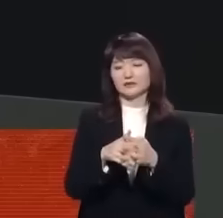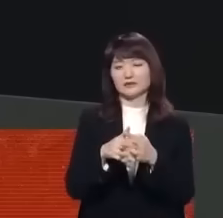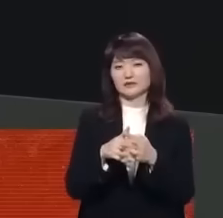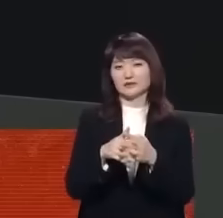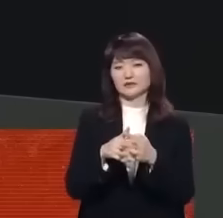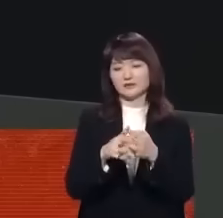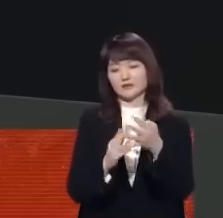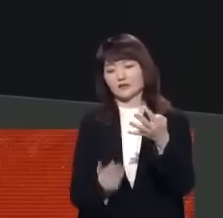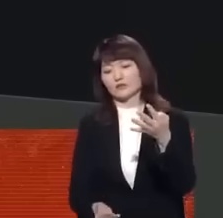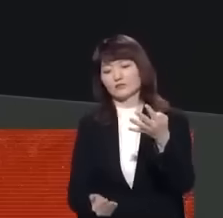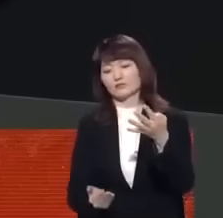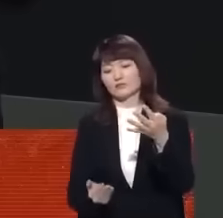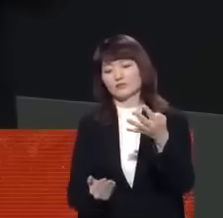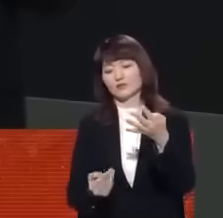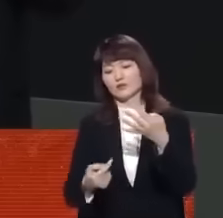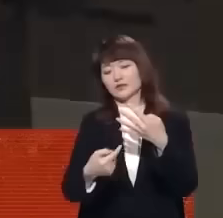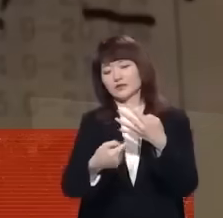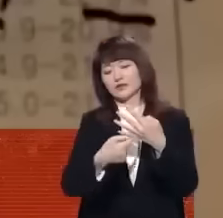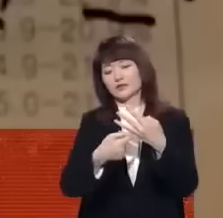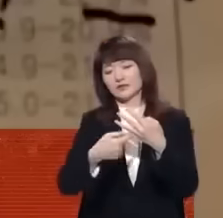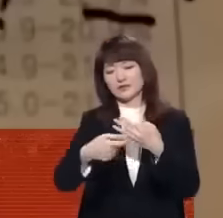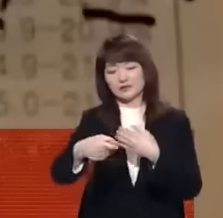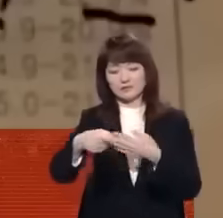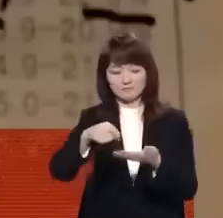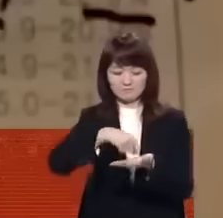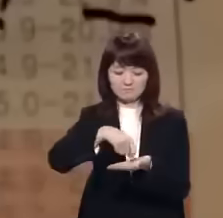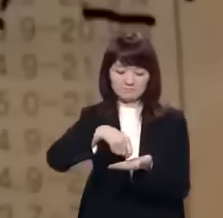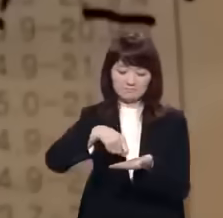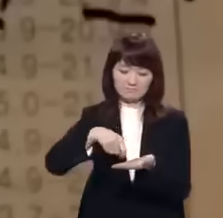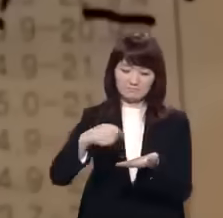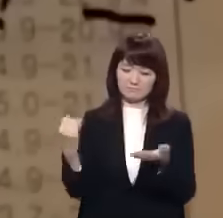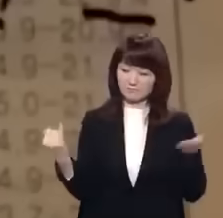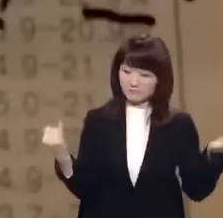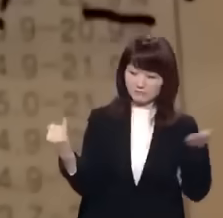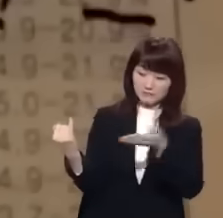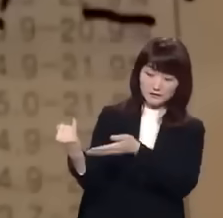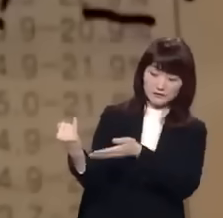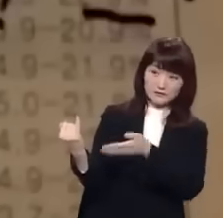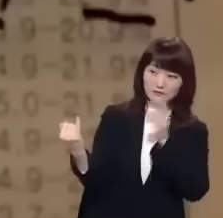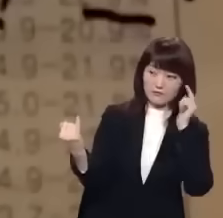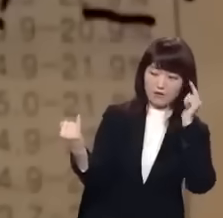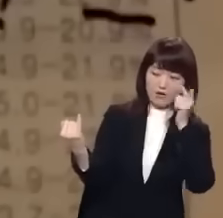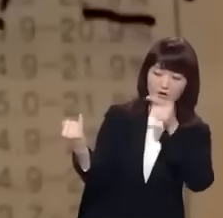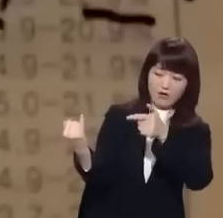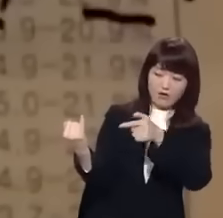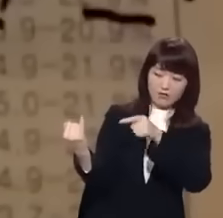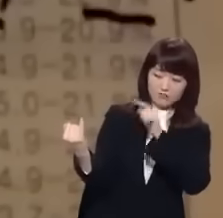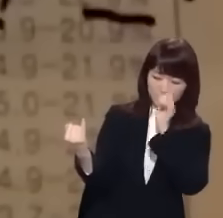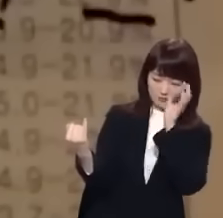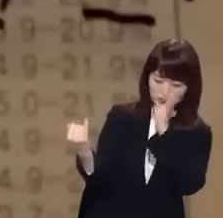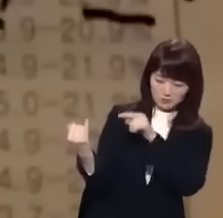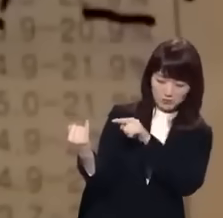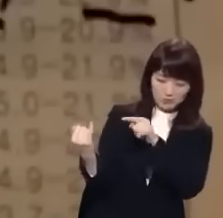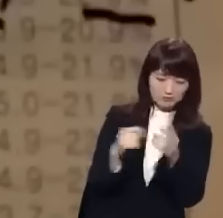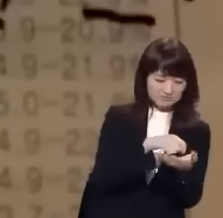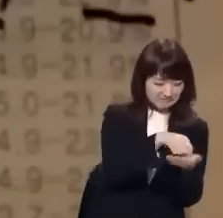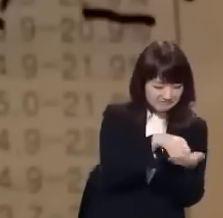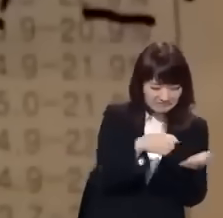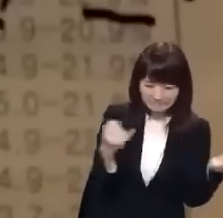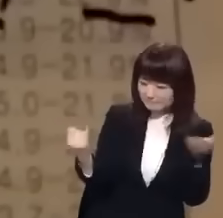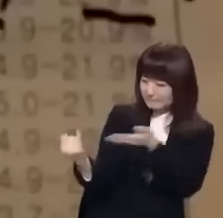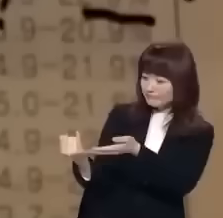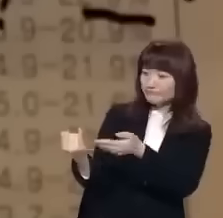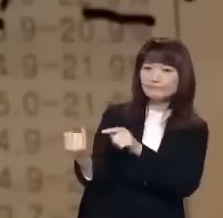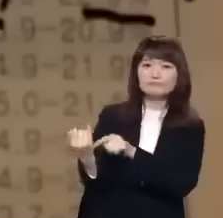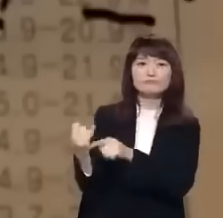뒤에다가 막 이렇게 네. 쪽지 남긴 거. 그러니까 이게 먼발치에서 계속 보고 있다가 저런 걸 건넨 거예요. 이게 아니 여자